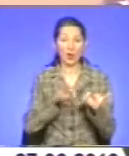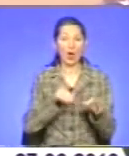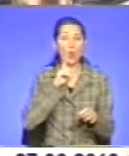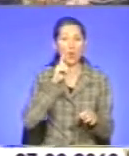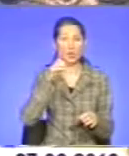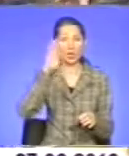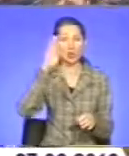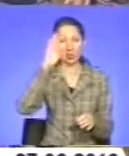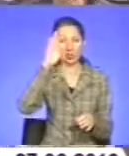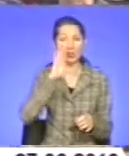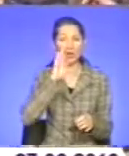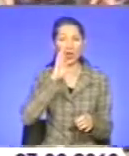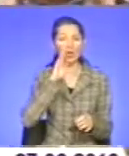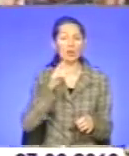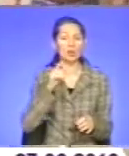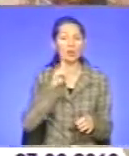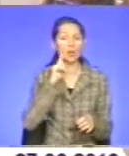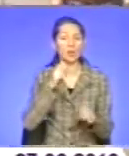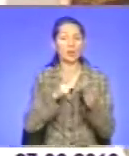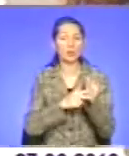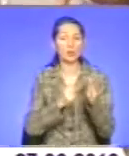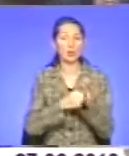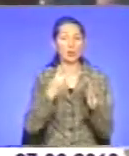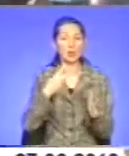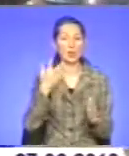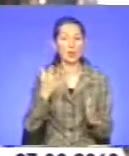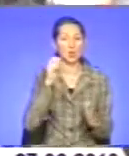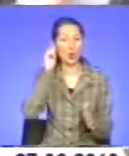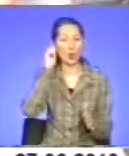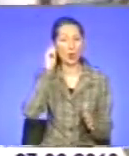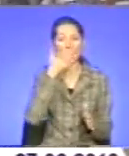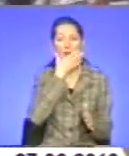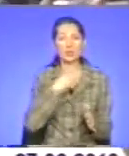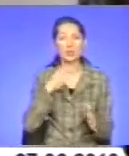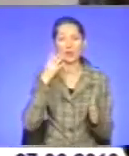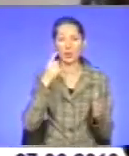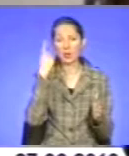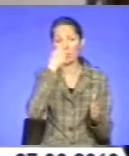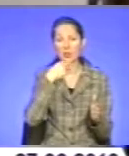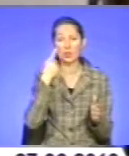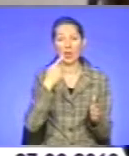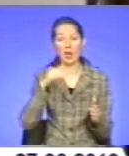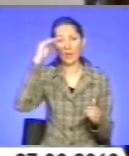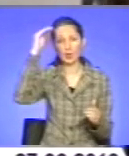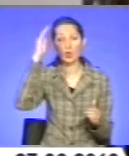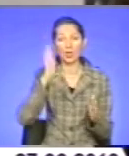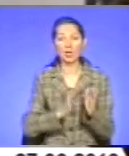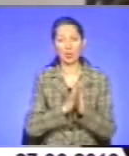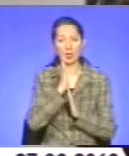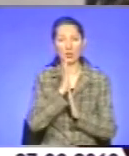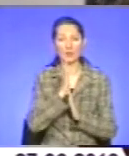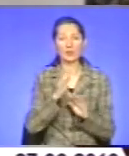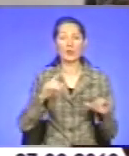25 років, красива зовнішність, бажано світле волосся, високий зріст. Затримали зловмисника, що називається, на гарячому, коли